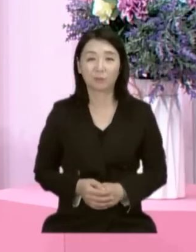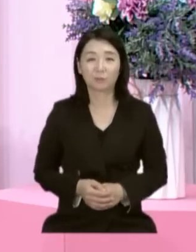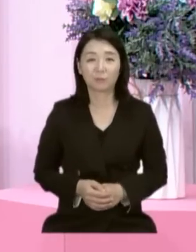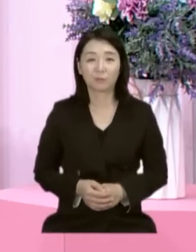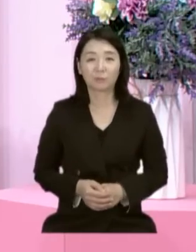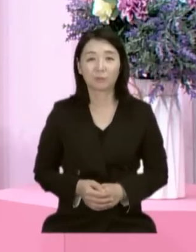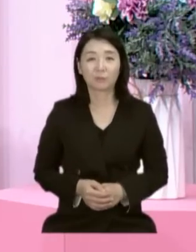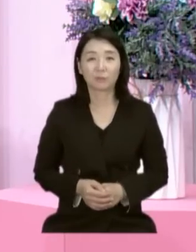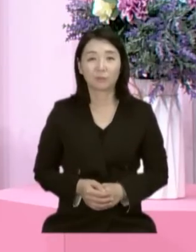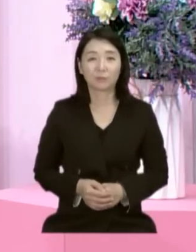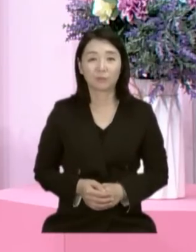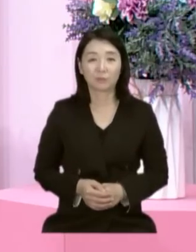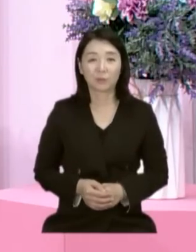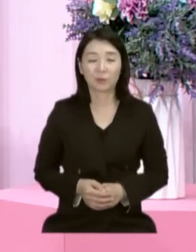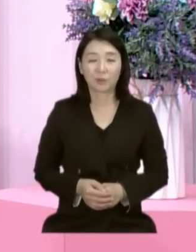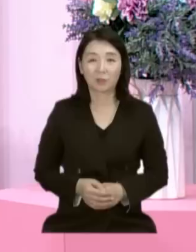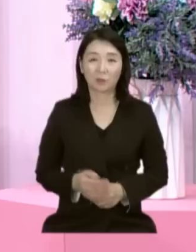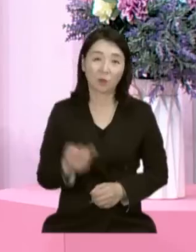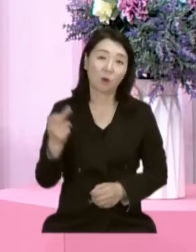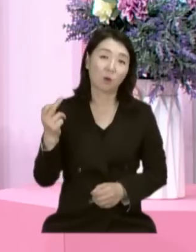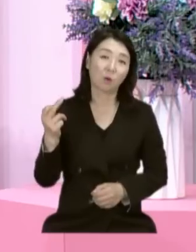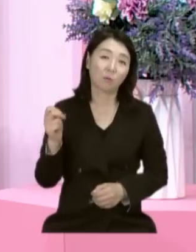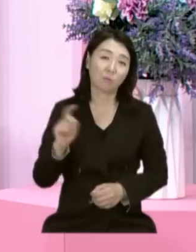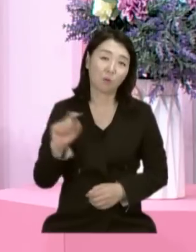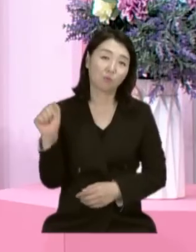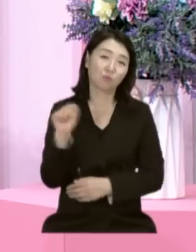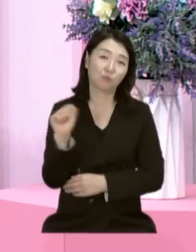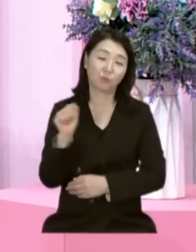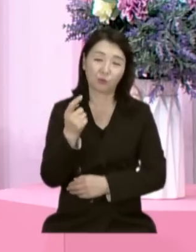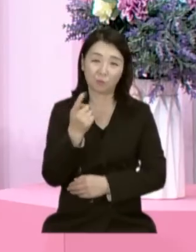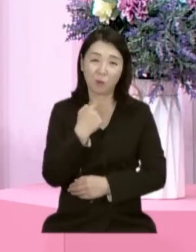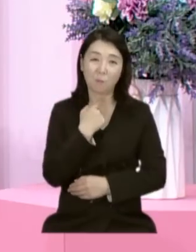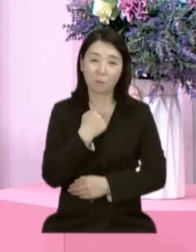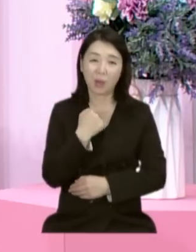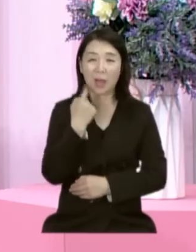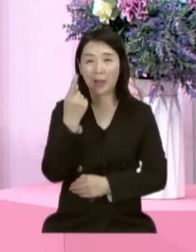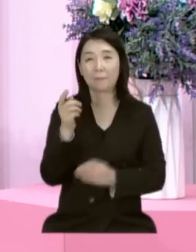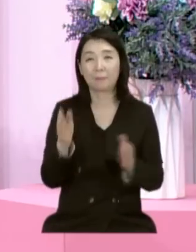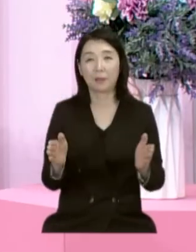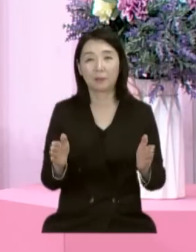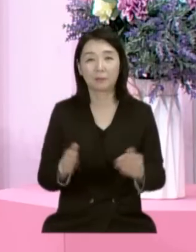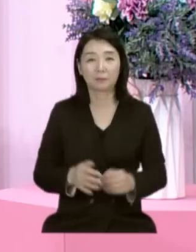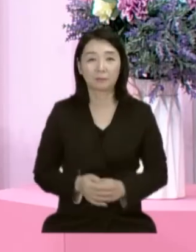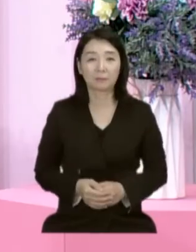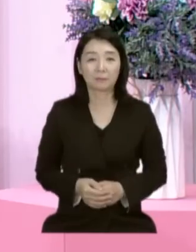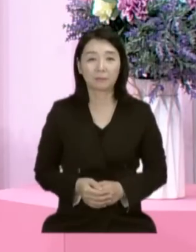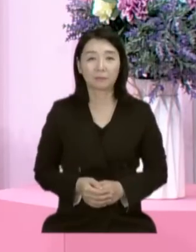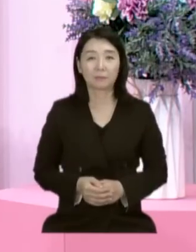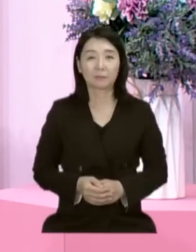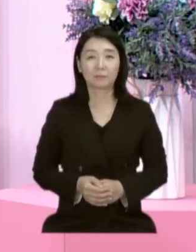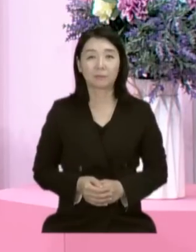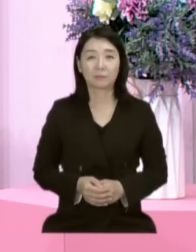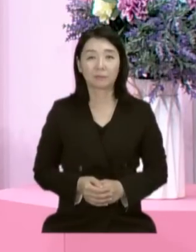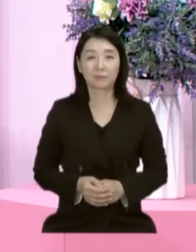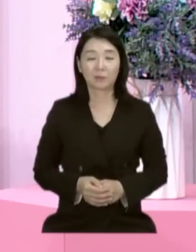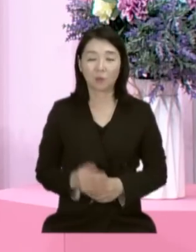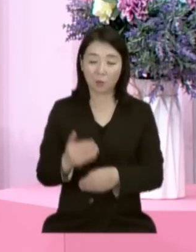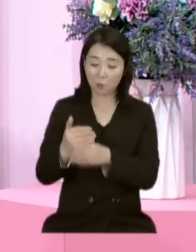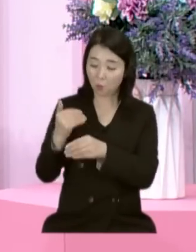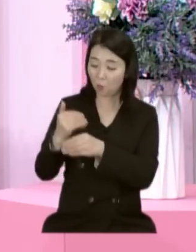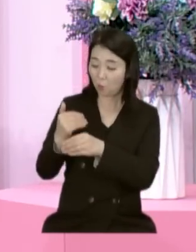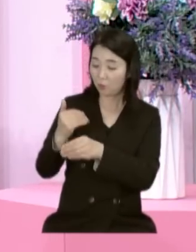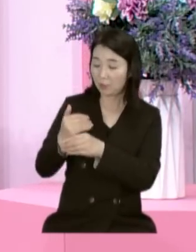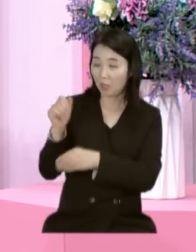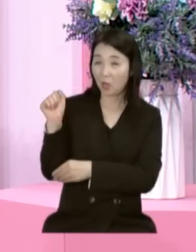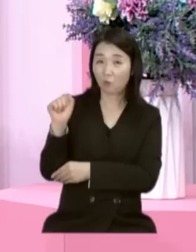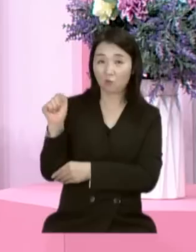근데 이제 그때 형님은 운전을 배운 지 한 달 정도밖에 안 됐다는데 그 봉고차를